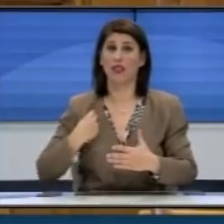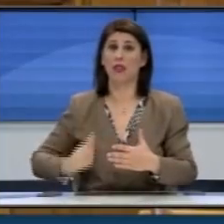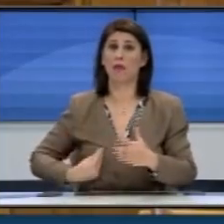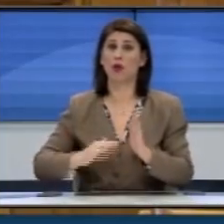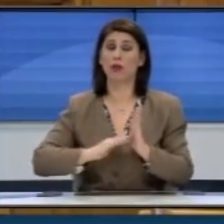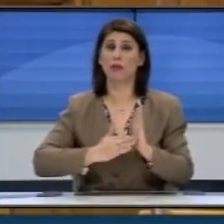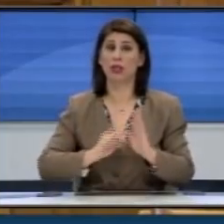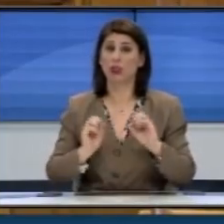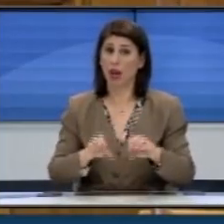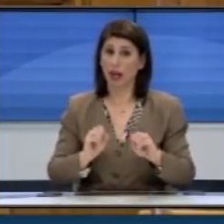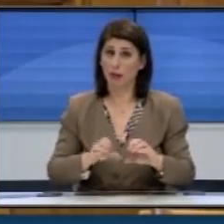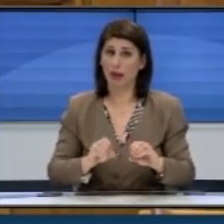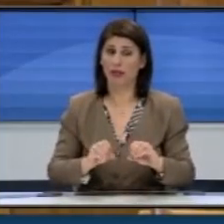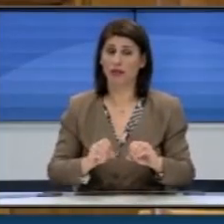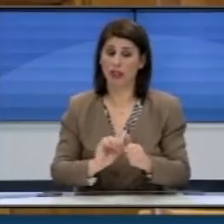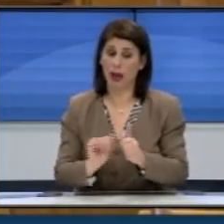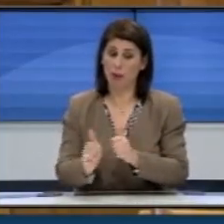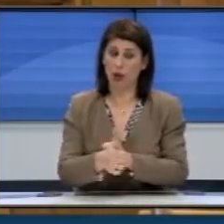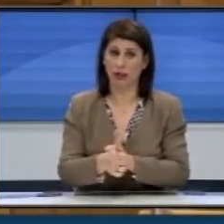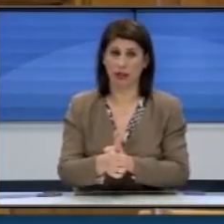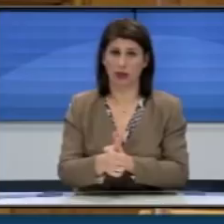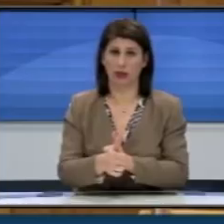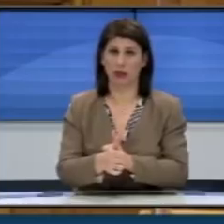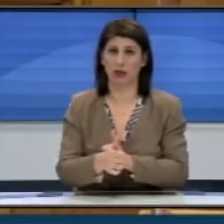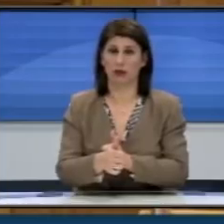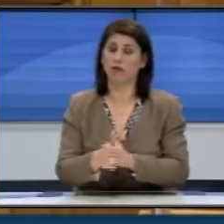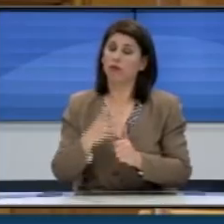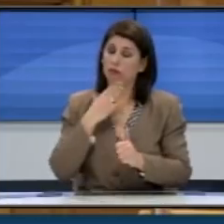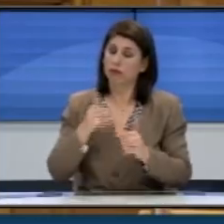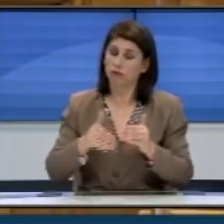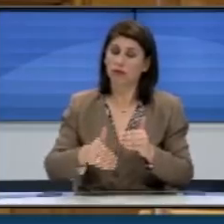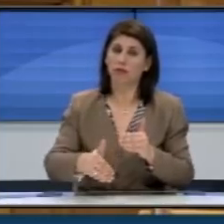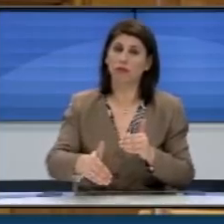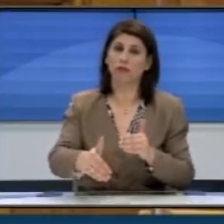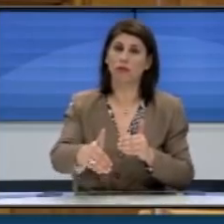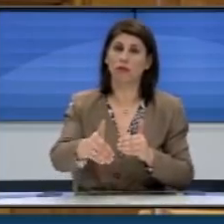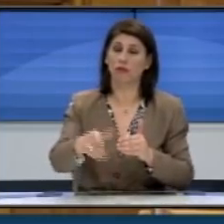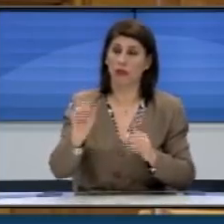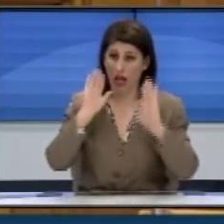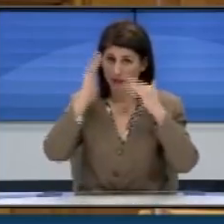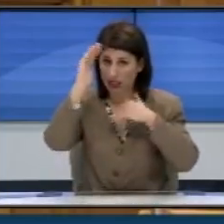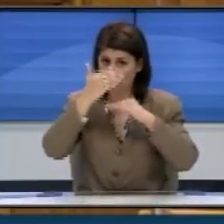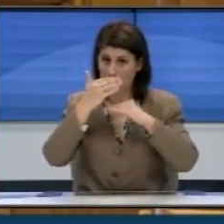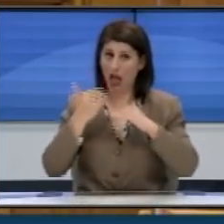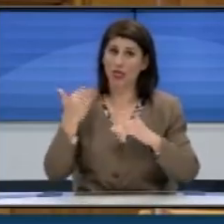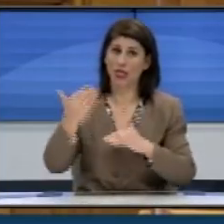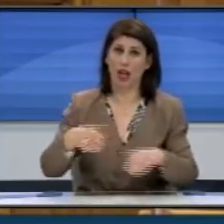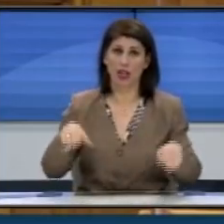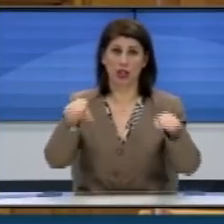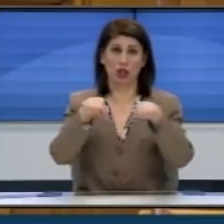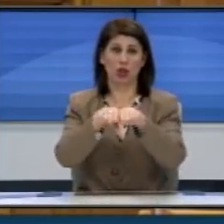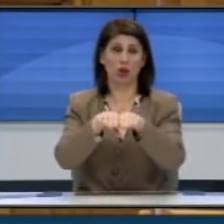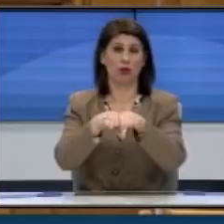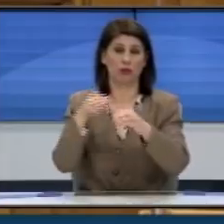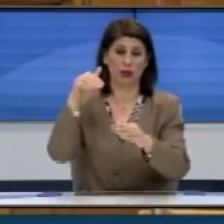δημοσίων υπηρεσιών εκπαίδευσης και αποκατάστασης στην προοπτική της ισότιμης ένταξης των παιδιών